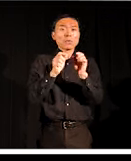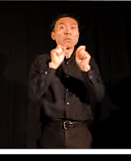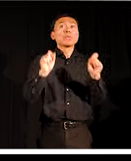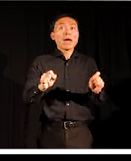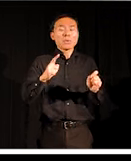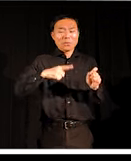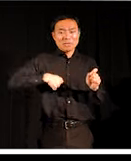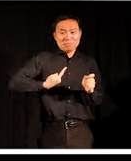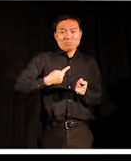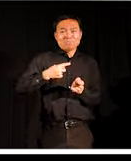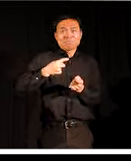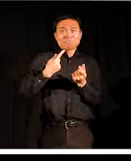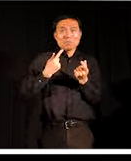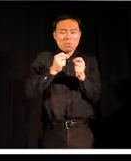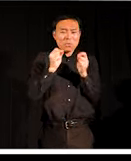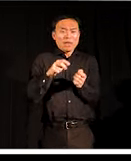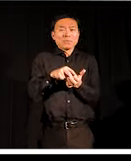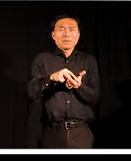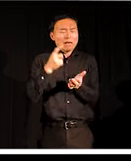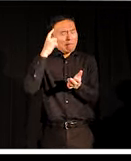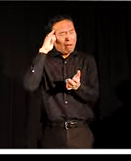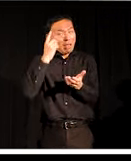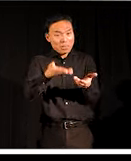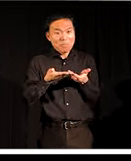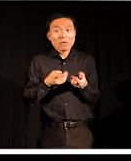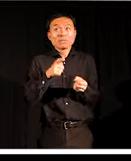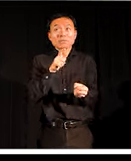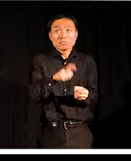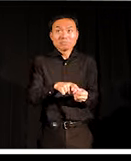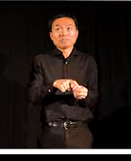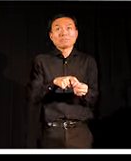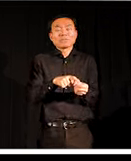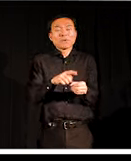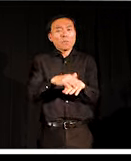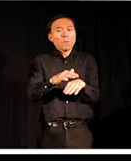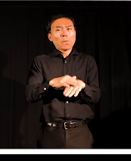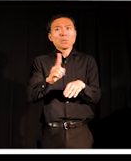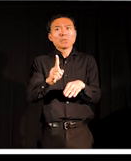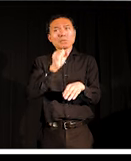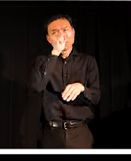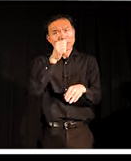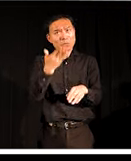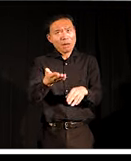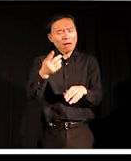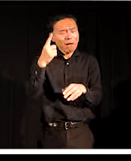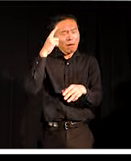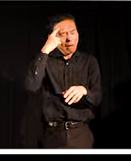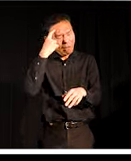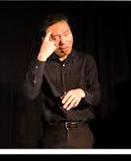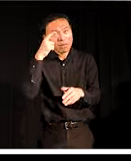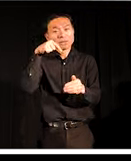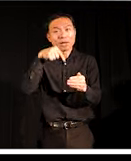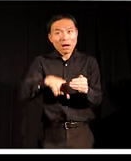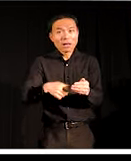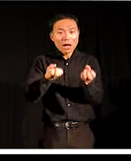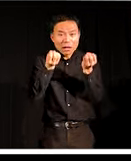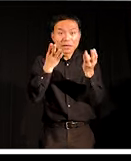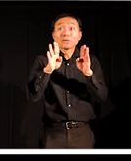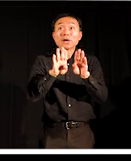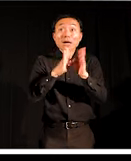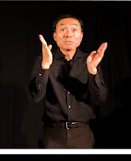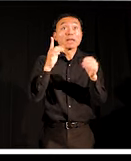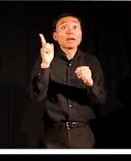もらうためにはもあのどうすればいいのかをこう模索しする中で始めたのが